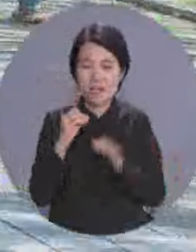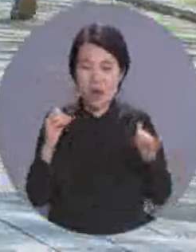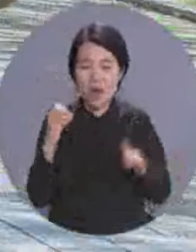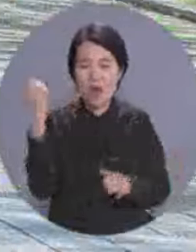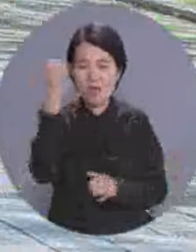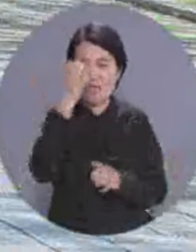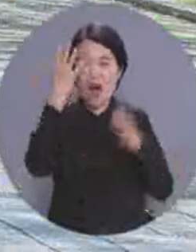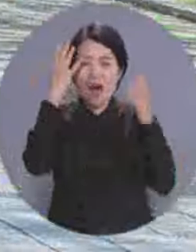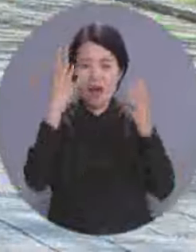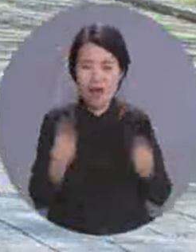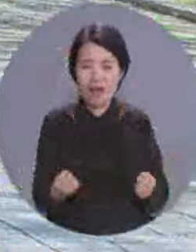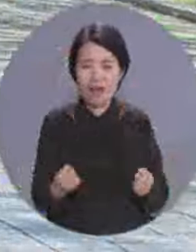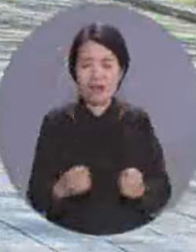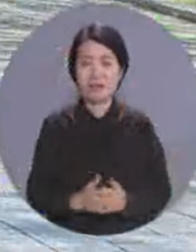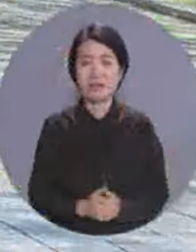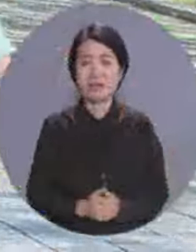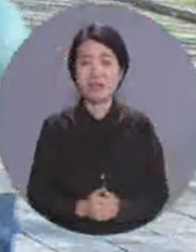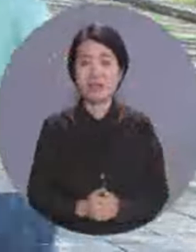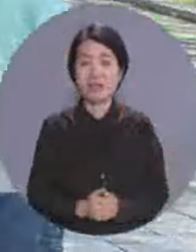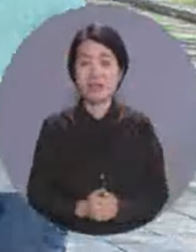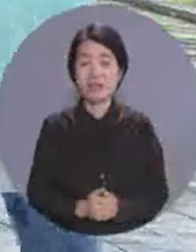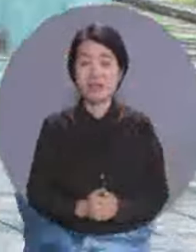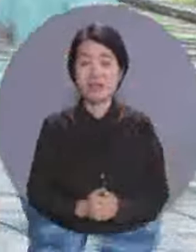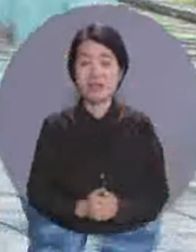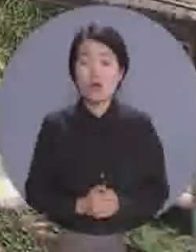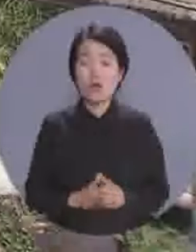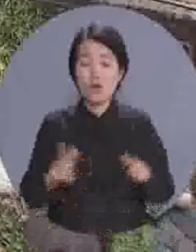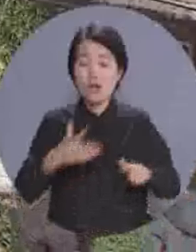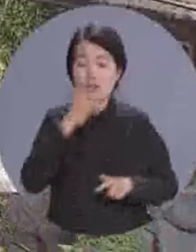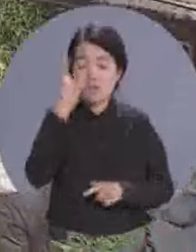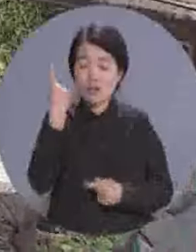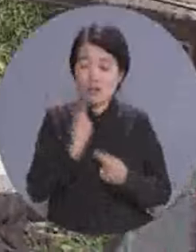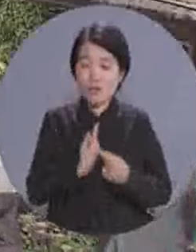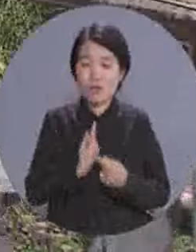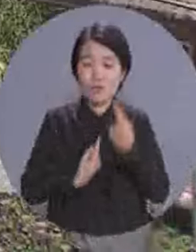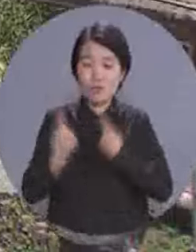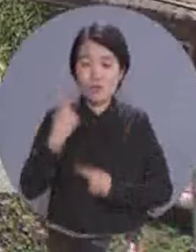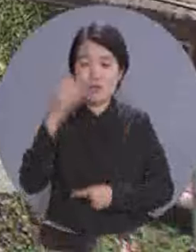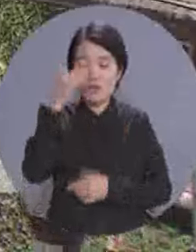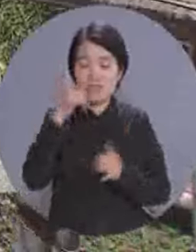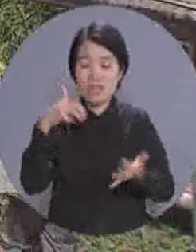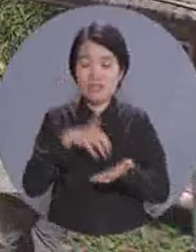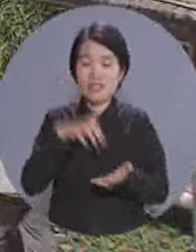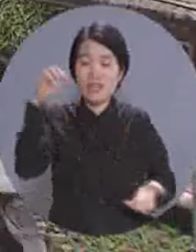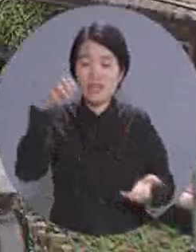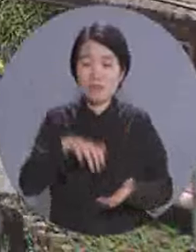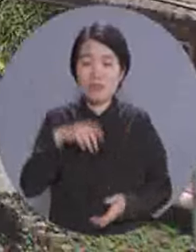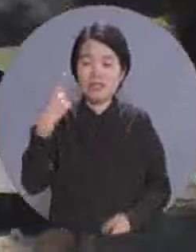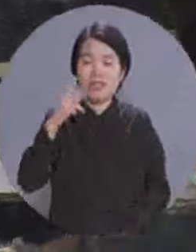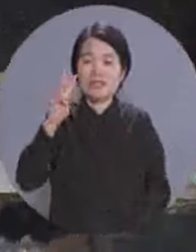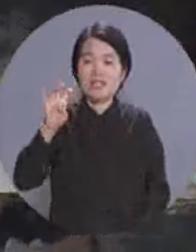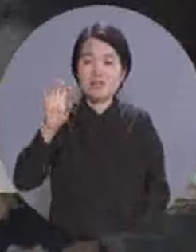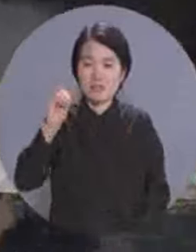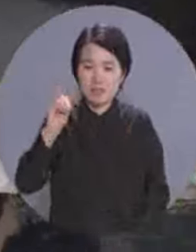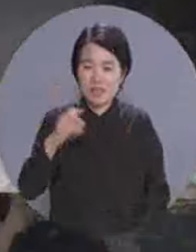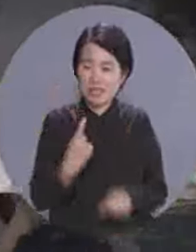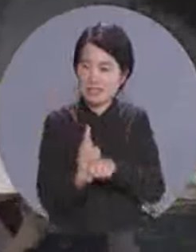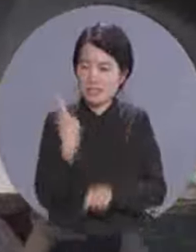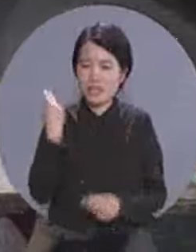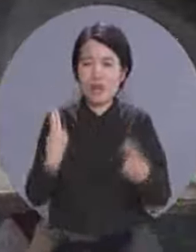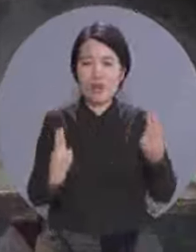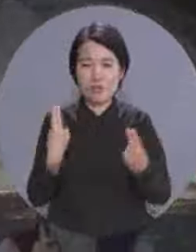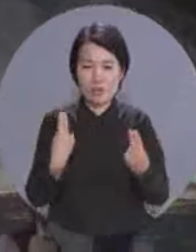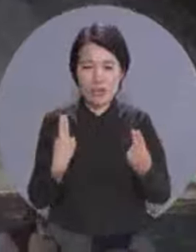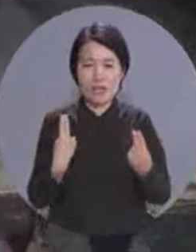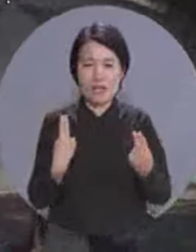이르는 것으로 집계됐습니다 히 올해 순천시를 방문한 전 누적 관광객수는 1040만 명으로 지난해 같은